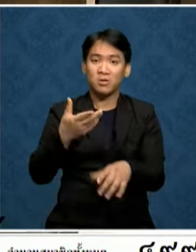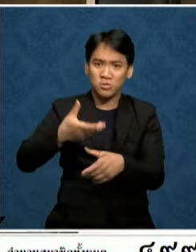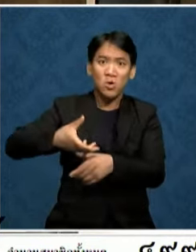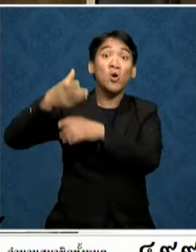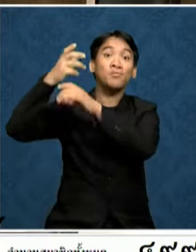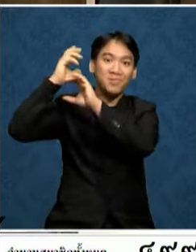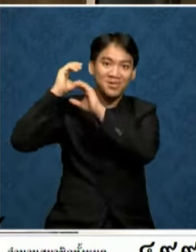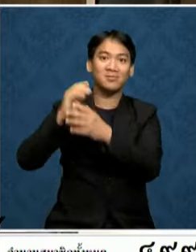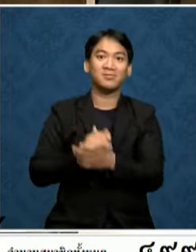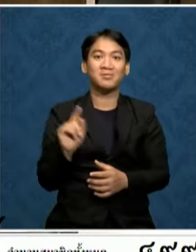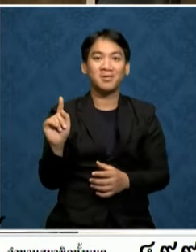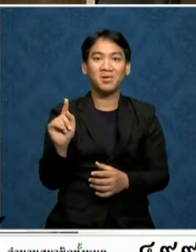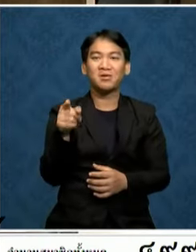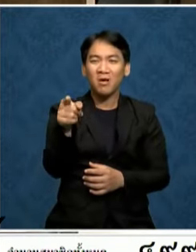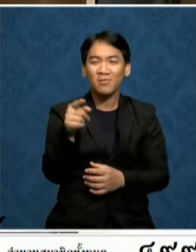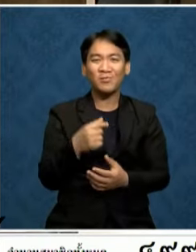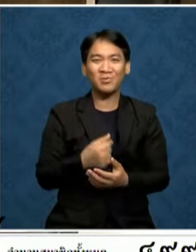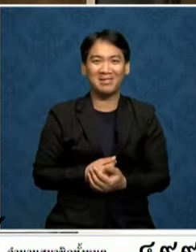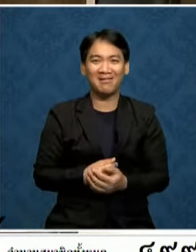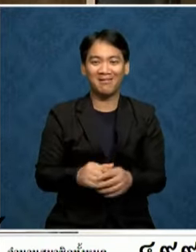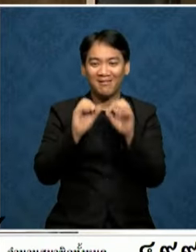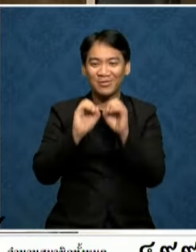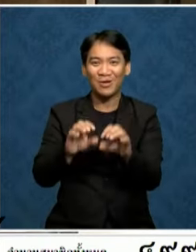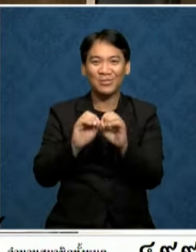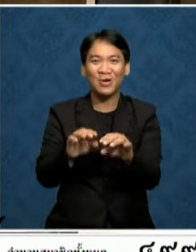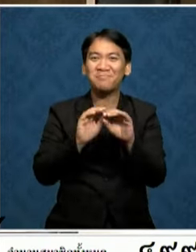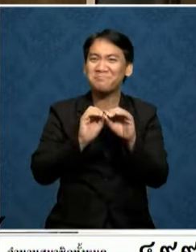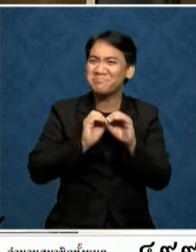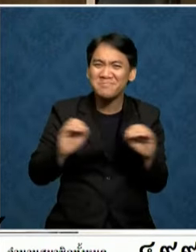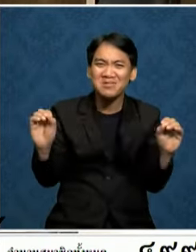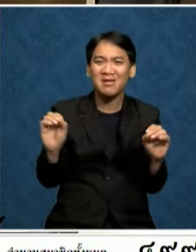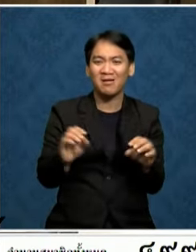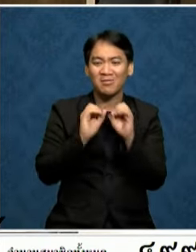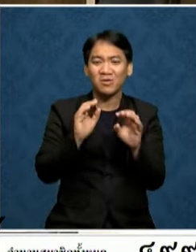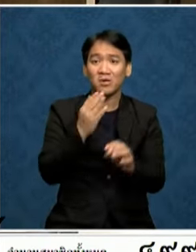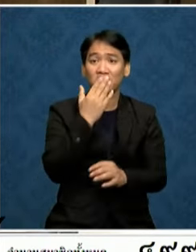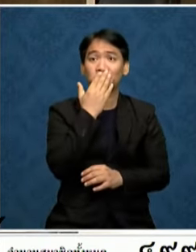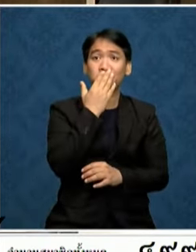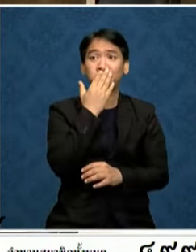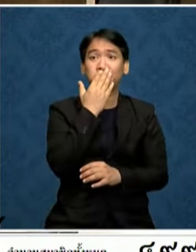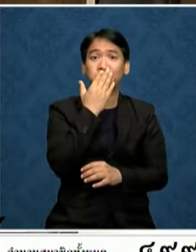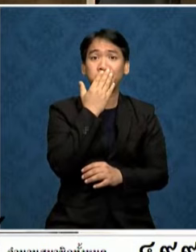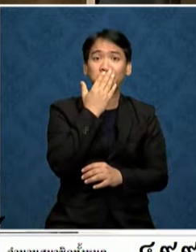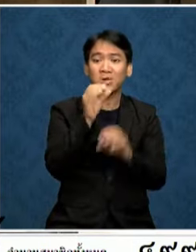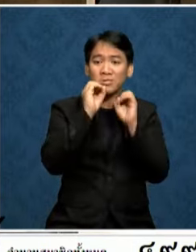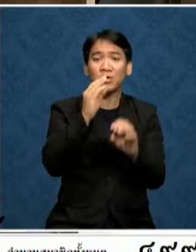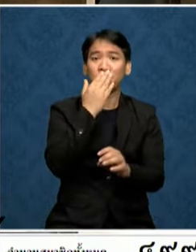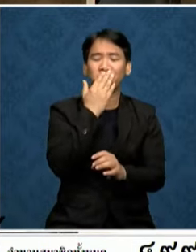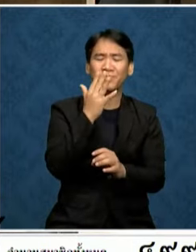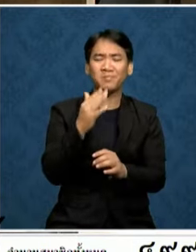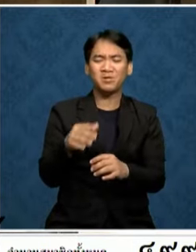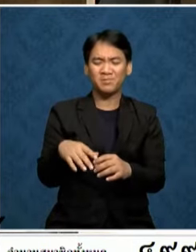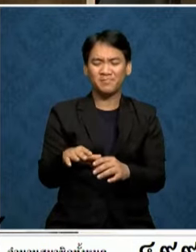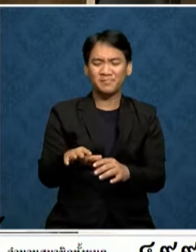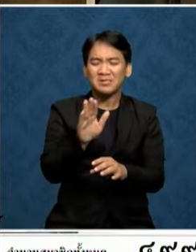เมื่อกี้แหละว่าเราพยายามปิดกั้นเรื่องนี้พยายามปกปิดเรื่องนี้ไม่พูดกับเด็กเพราะมองว่าเป็นเรื่องของแบบเอเออเป็นเรื่องของผู้ใหญ่หรือ